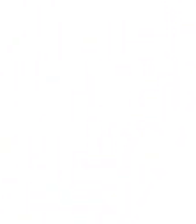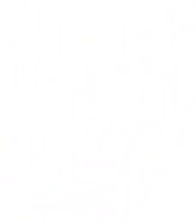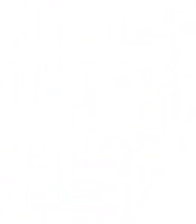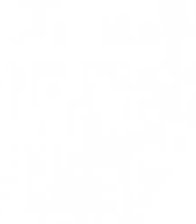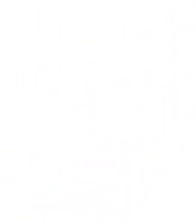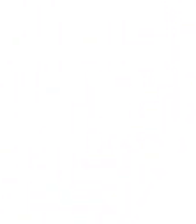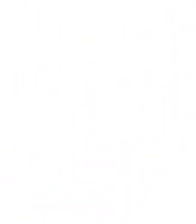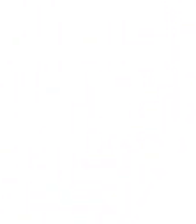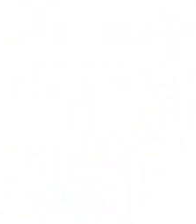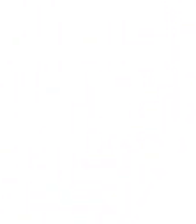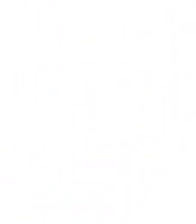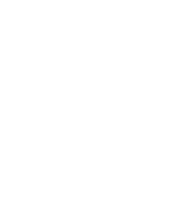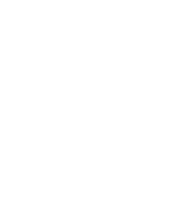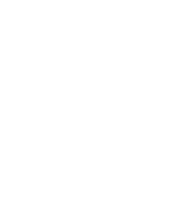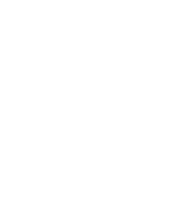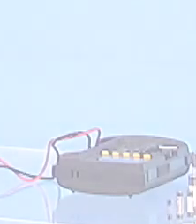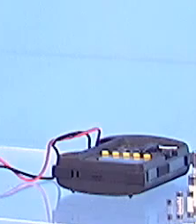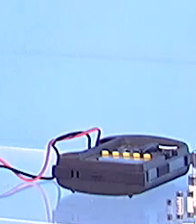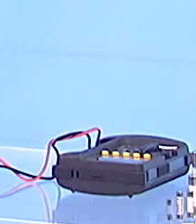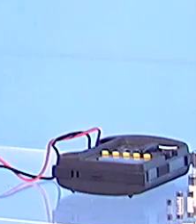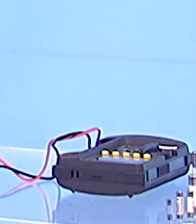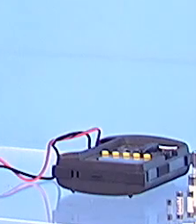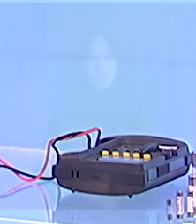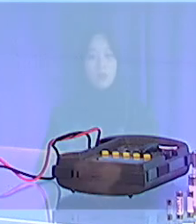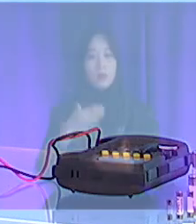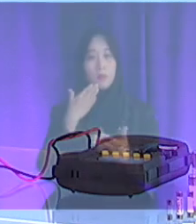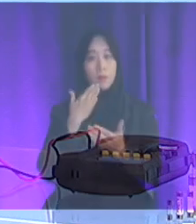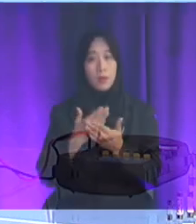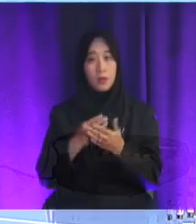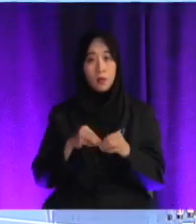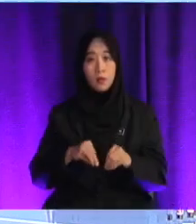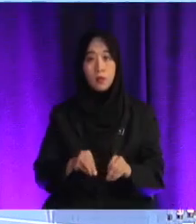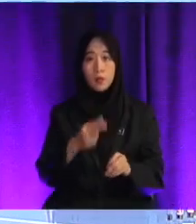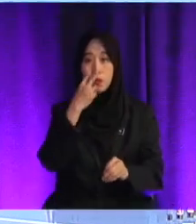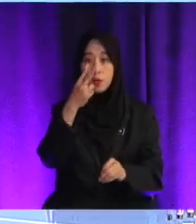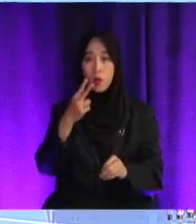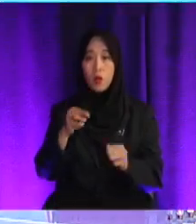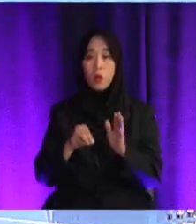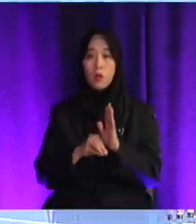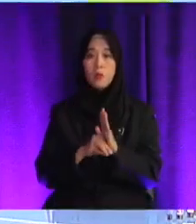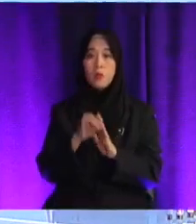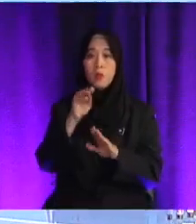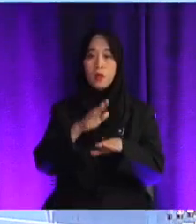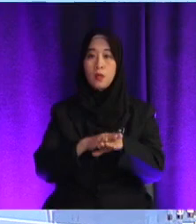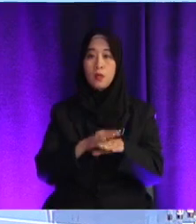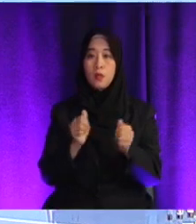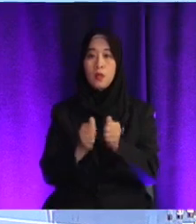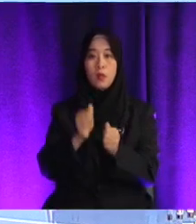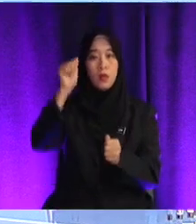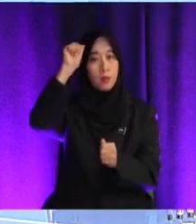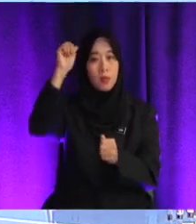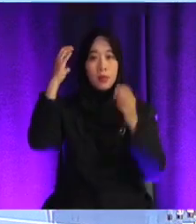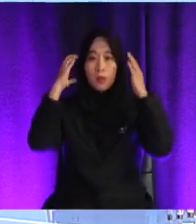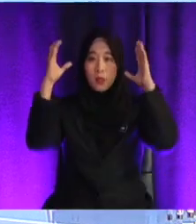Didik TV KPM. Baik, masih lagi menyaksikan Menengah Atas bersama dengan saya Akmal Nazri dan juga cikgu